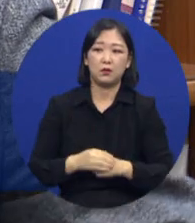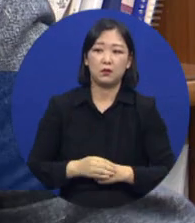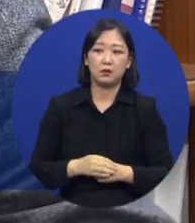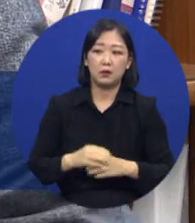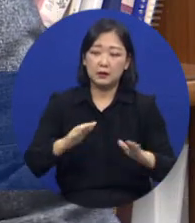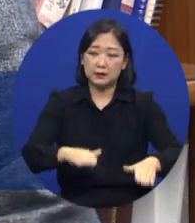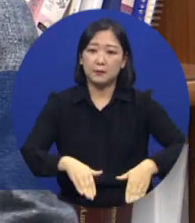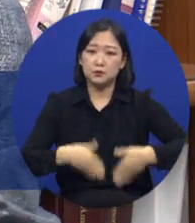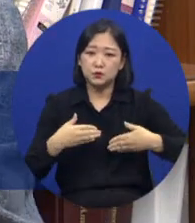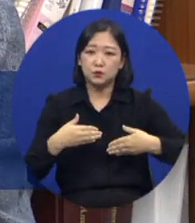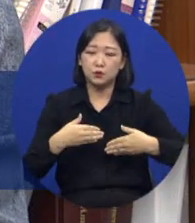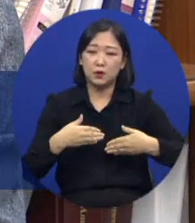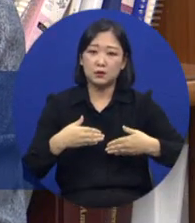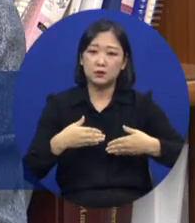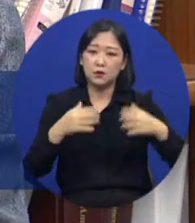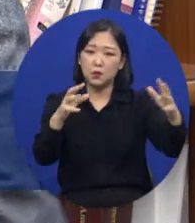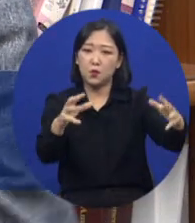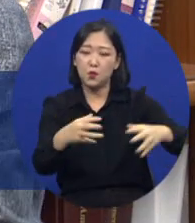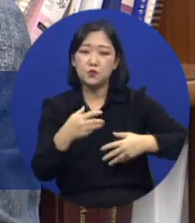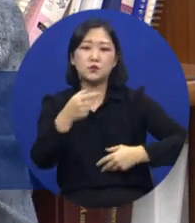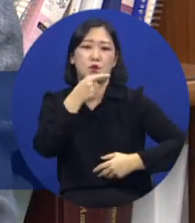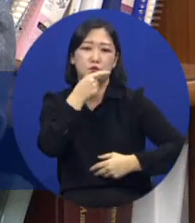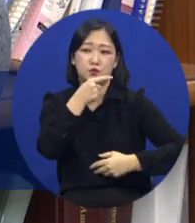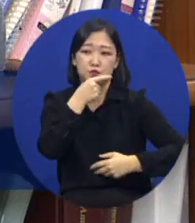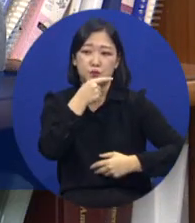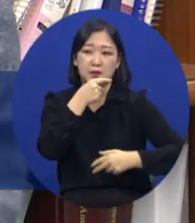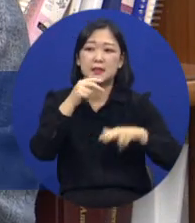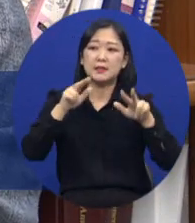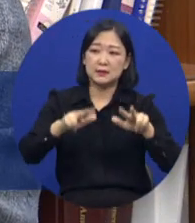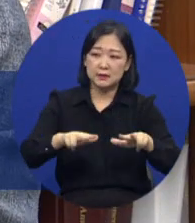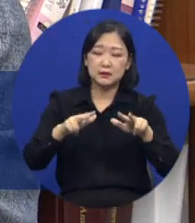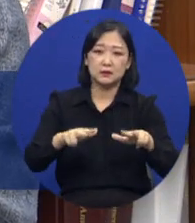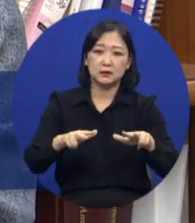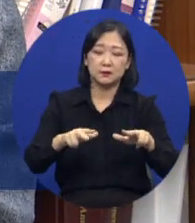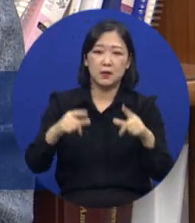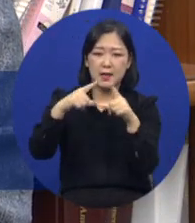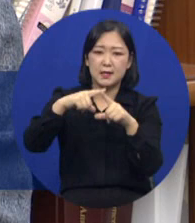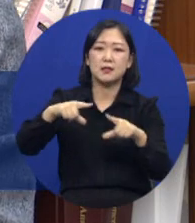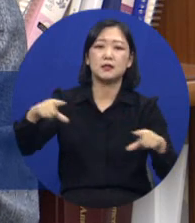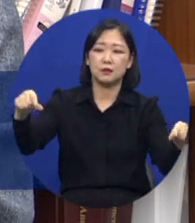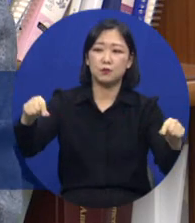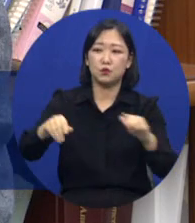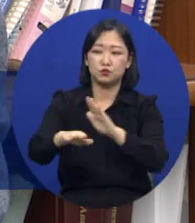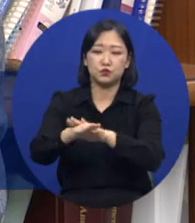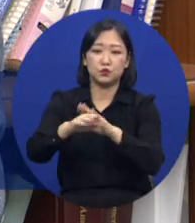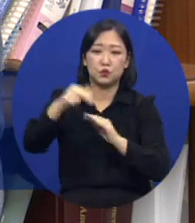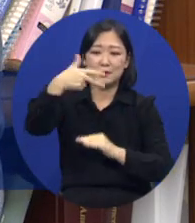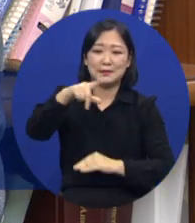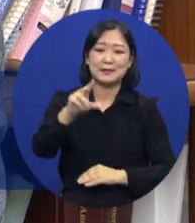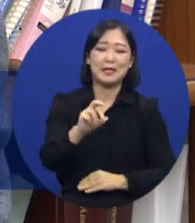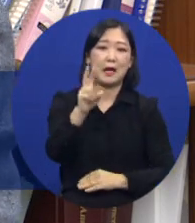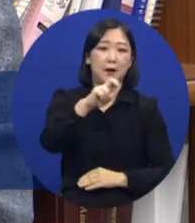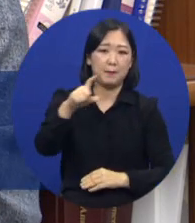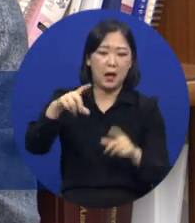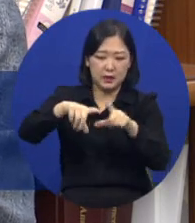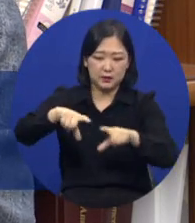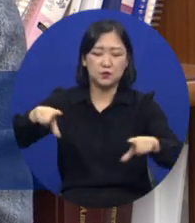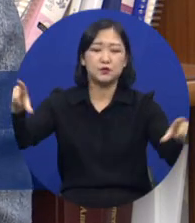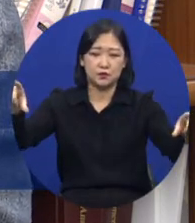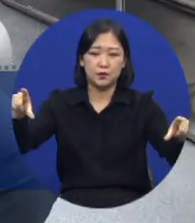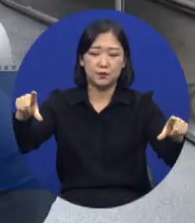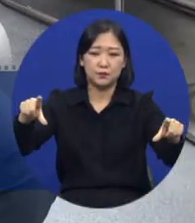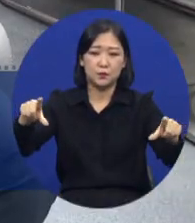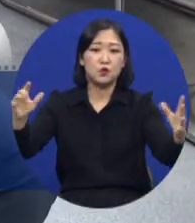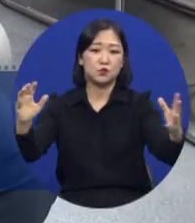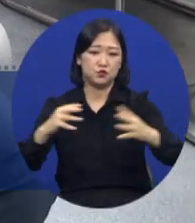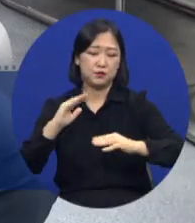아까 남쪽에서 공급되던 그 수분이 지금은 일본 우측에 있는 장마전선 쪽으로 많이 유입이 되면서 어느 정도